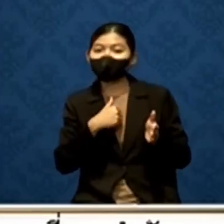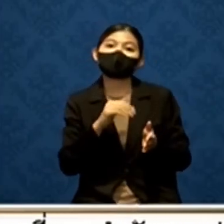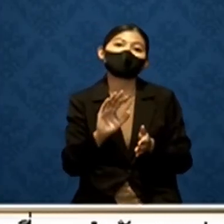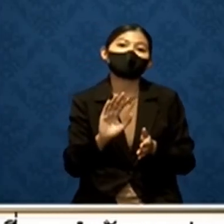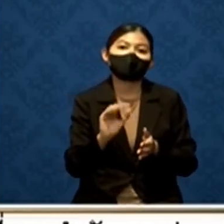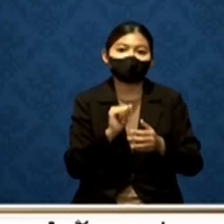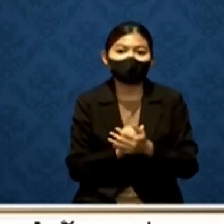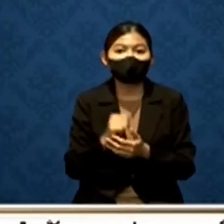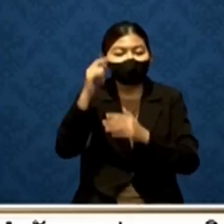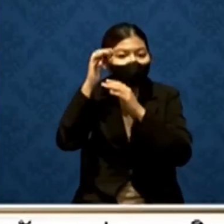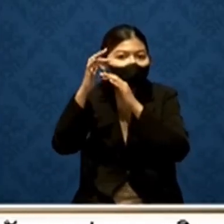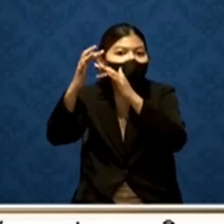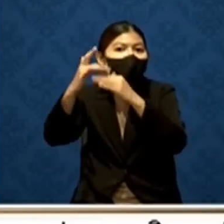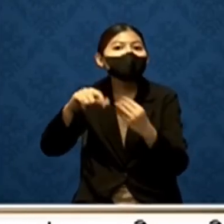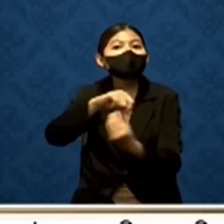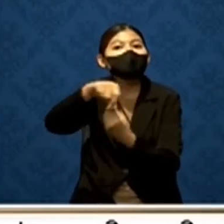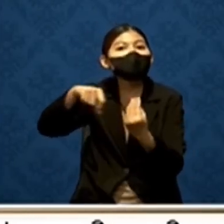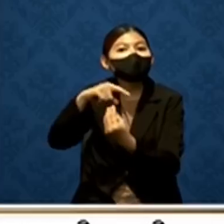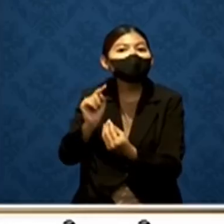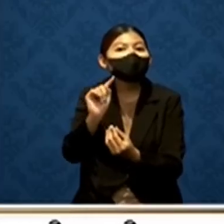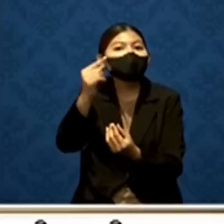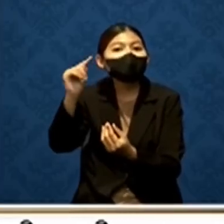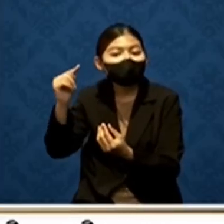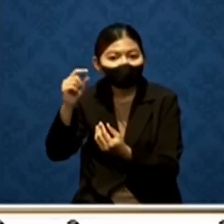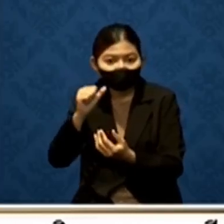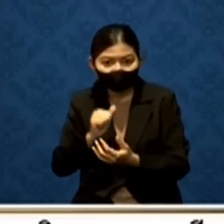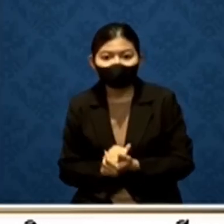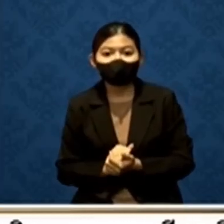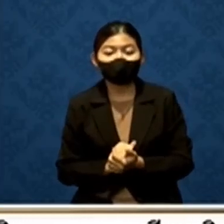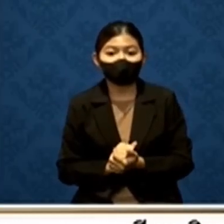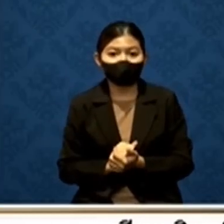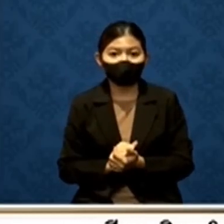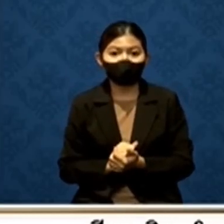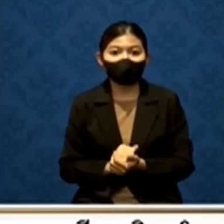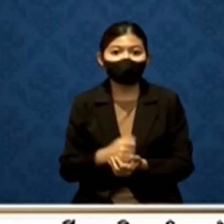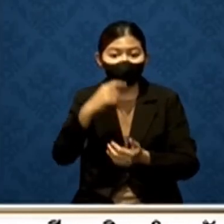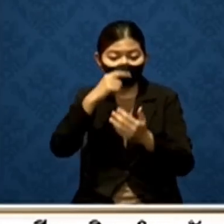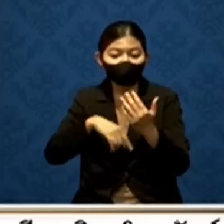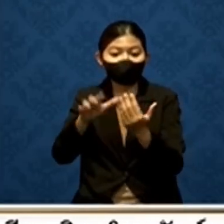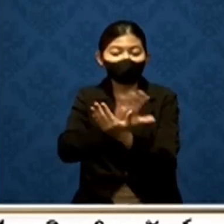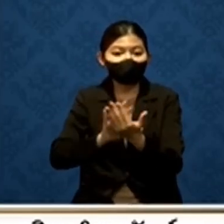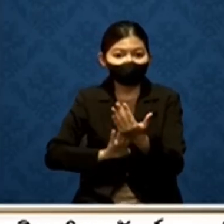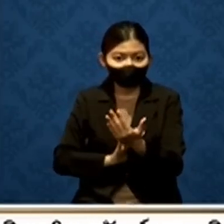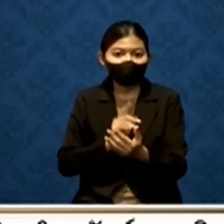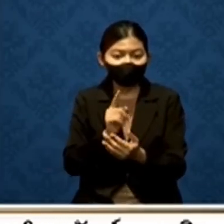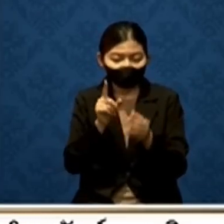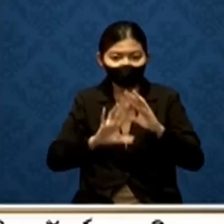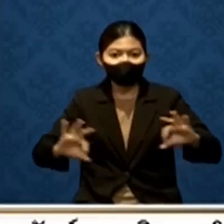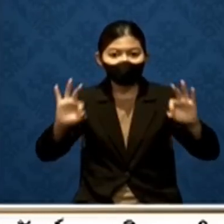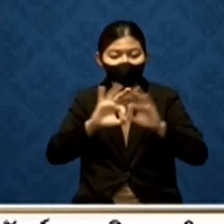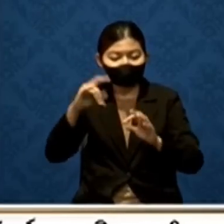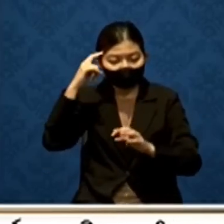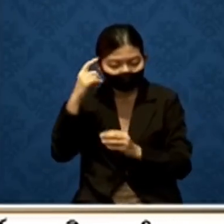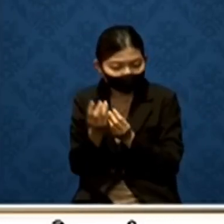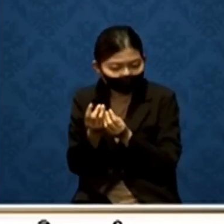งของเศษฐกิจแบบใหมอุตสาหกรรมแบบใหม่ที่ประเทศไยจำเป็นที่จะต้องระเบิเศษ